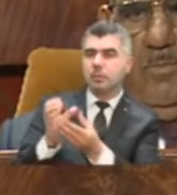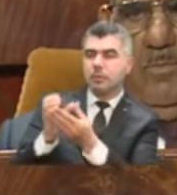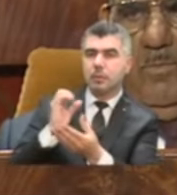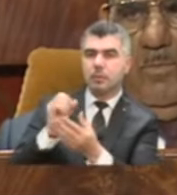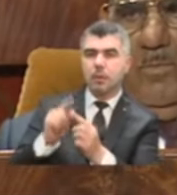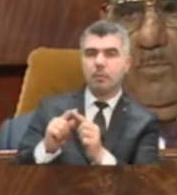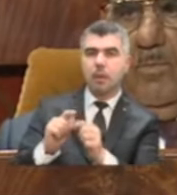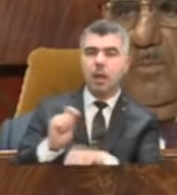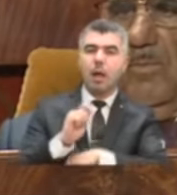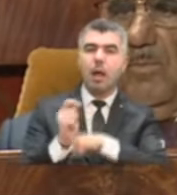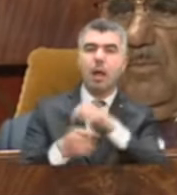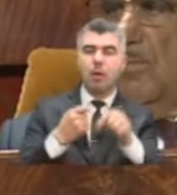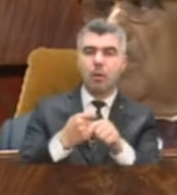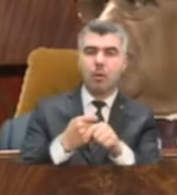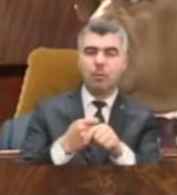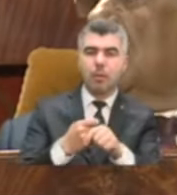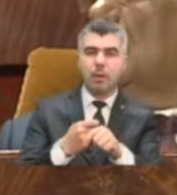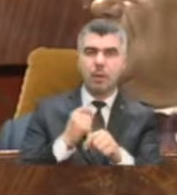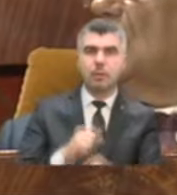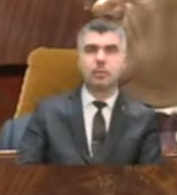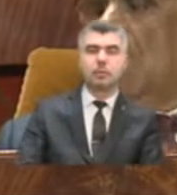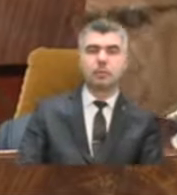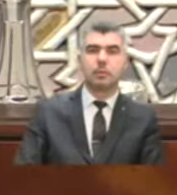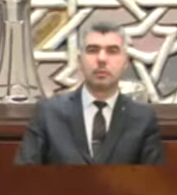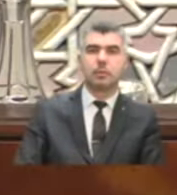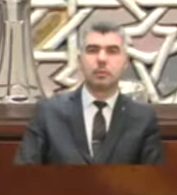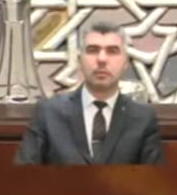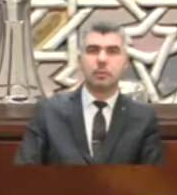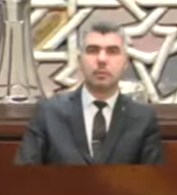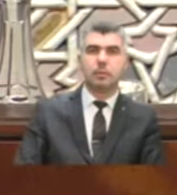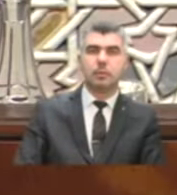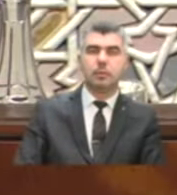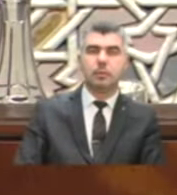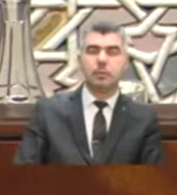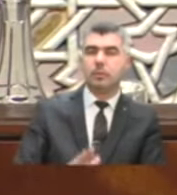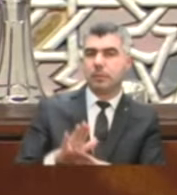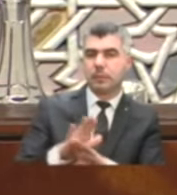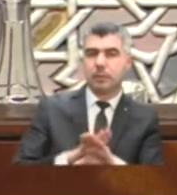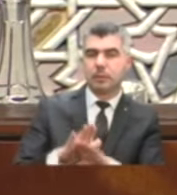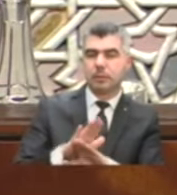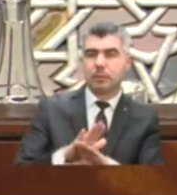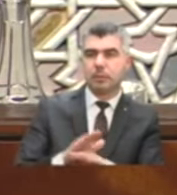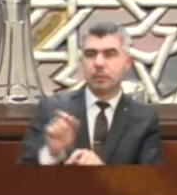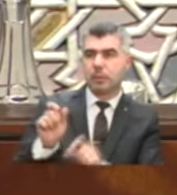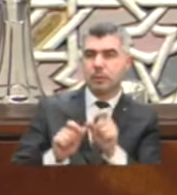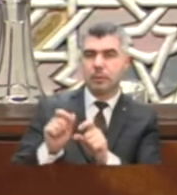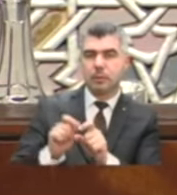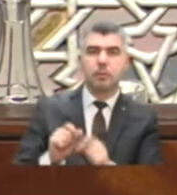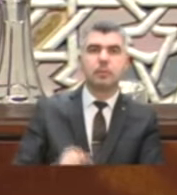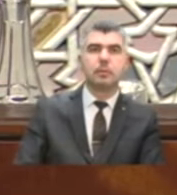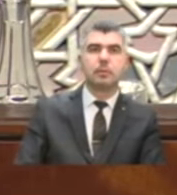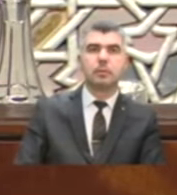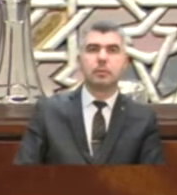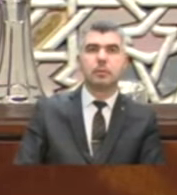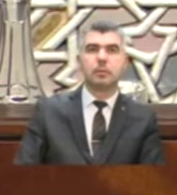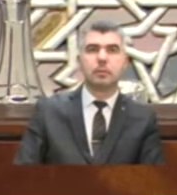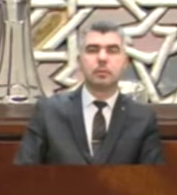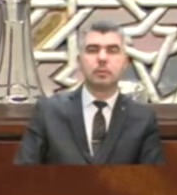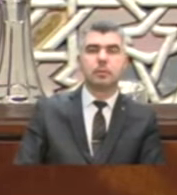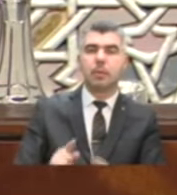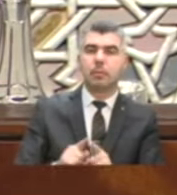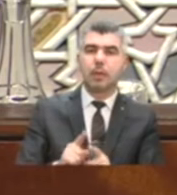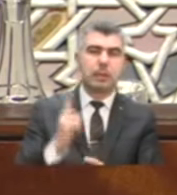العالم القروي او في الباديه. لو سمحتوا السيدات والساده النواب المحترمين، راه كاين تشويش